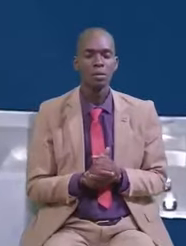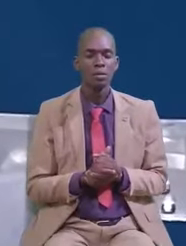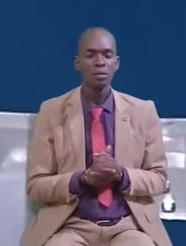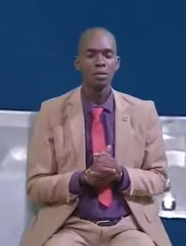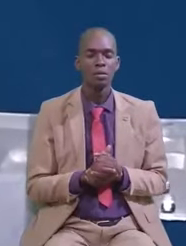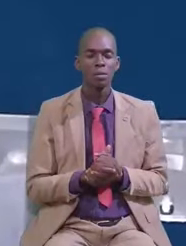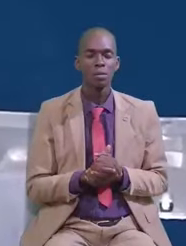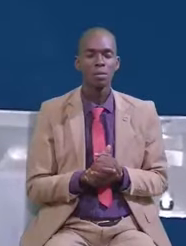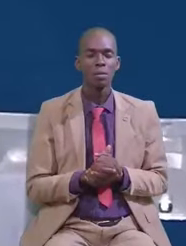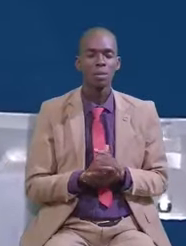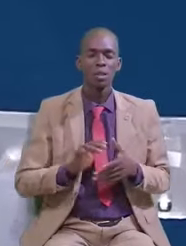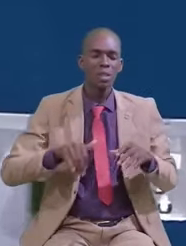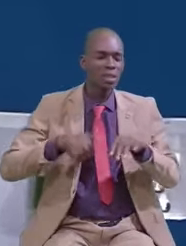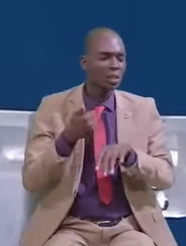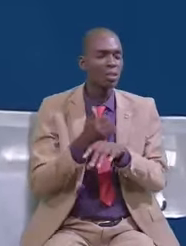Confirme la guérison.